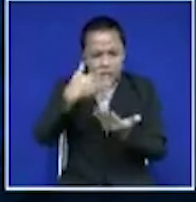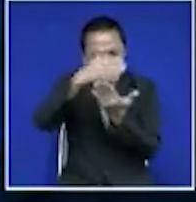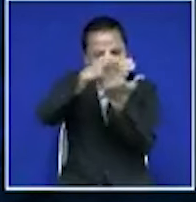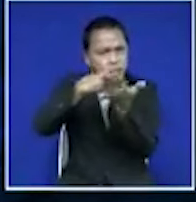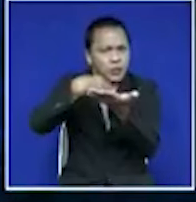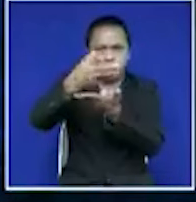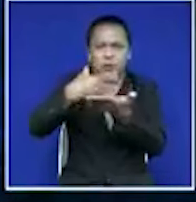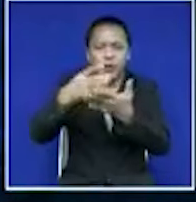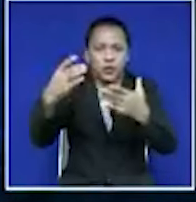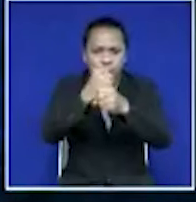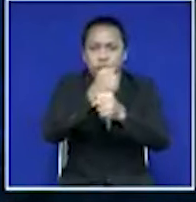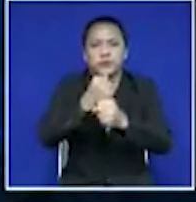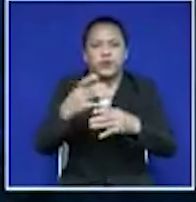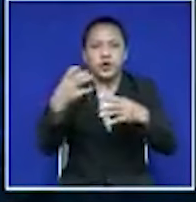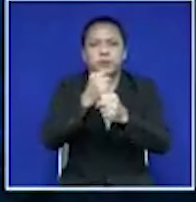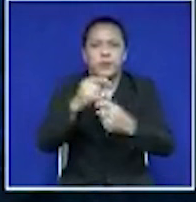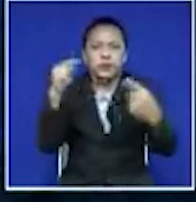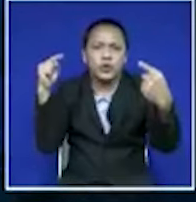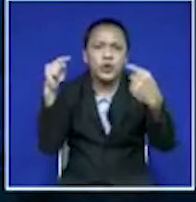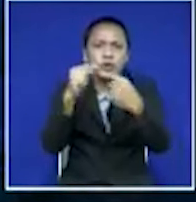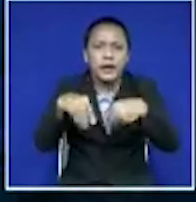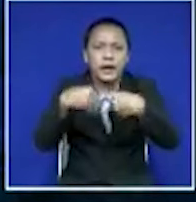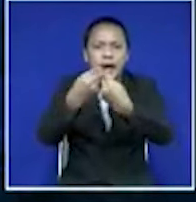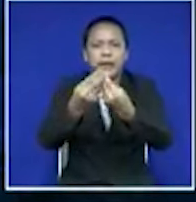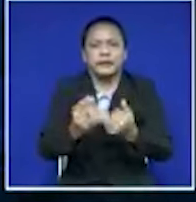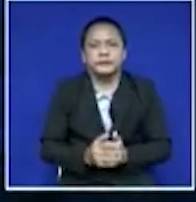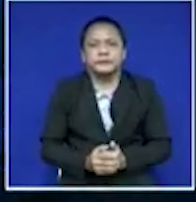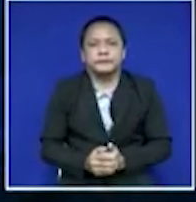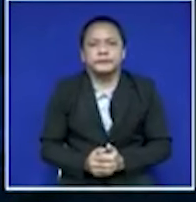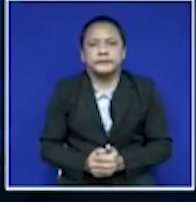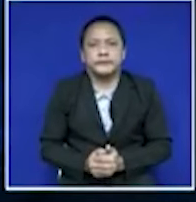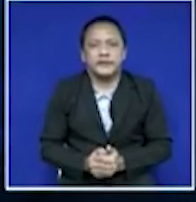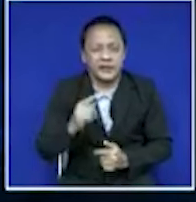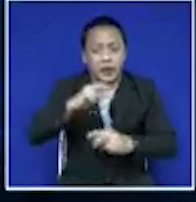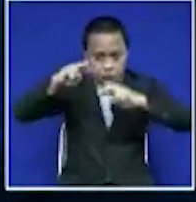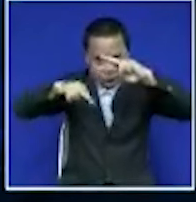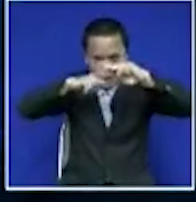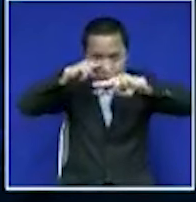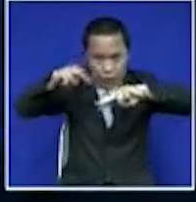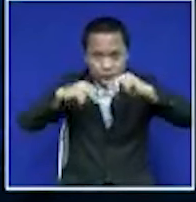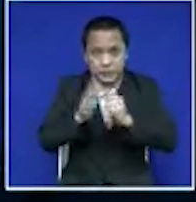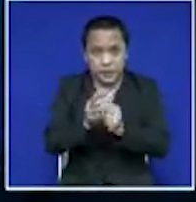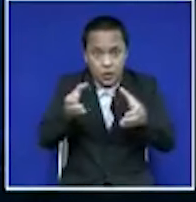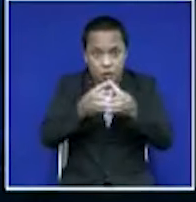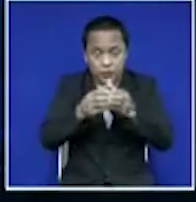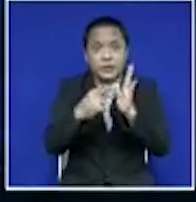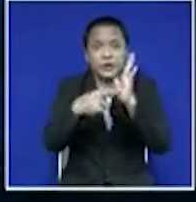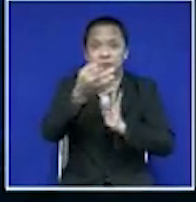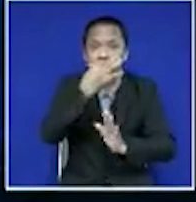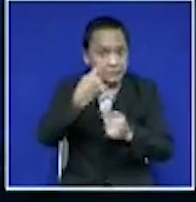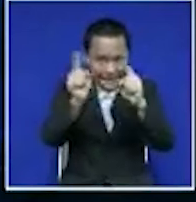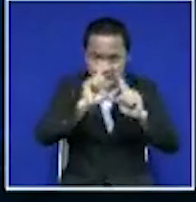ดแล้วก็มีเป้าหมายต่างๆที่เราจะทำ Sentinel Surveillance ก็คือเดี๋ยวจะไปตรวจด้วยนะฮะไม่ใช่เฉพาะแค่สมุทรสาคร